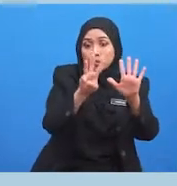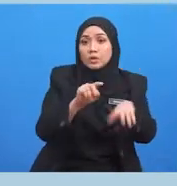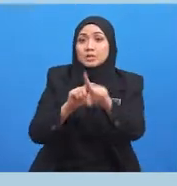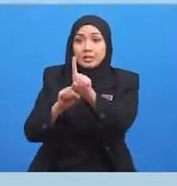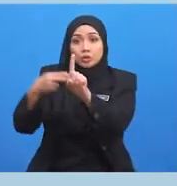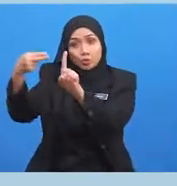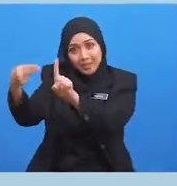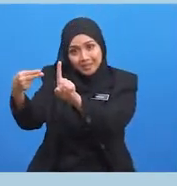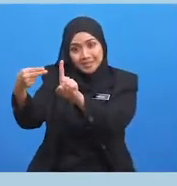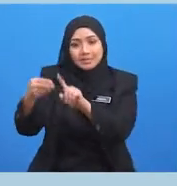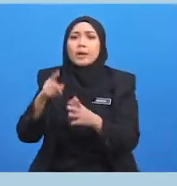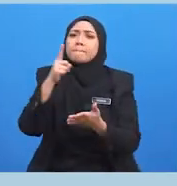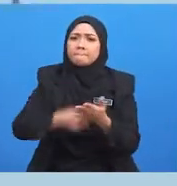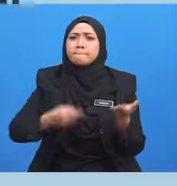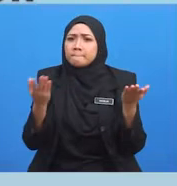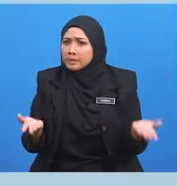5W1H?